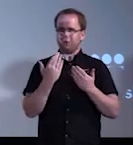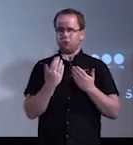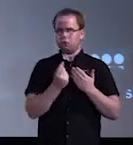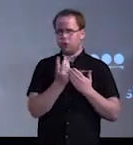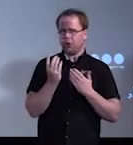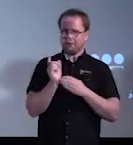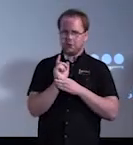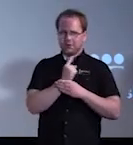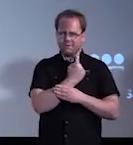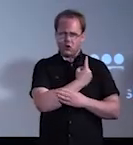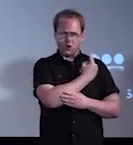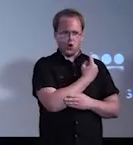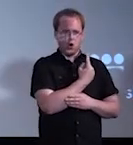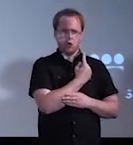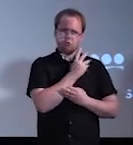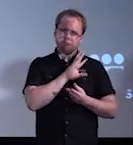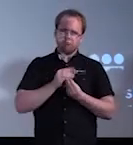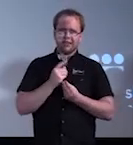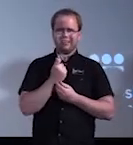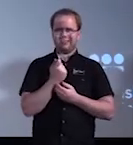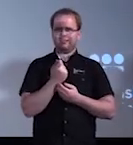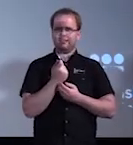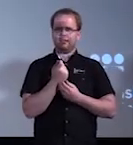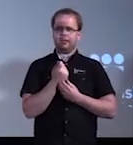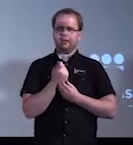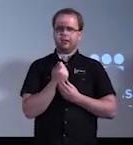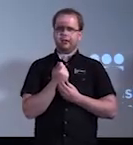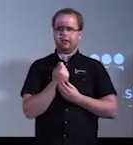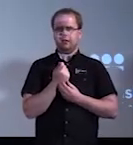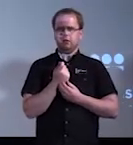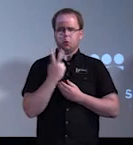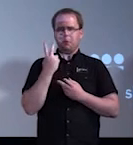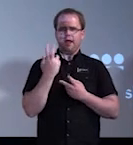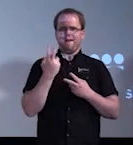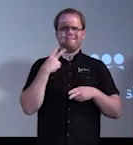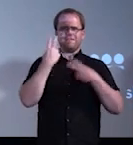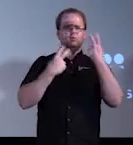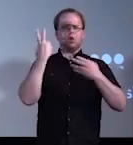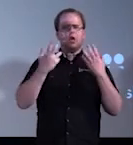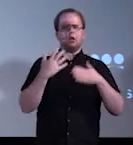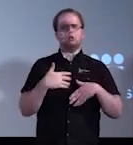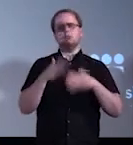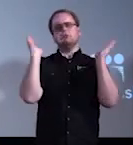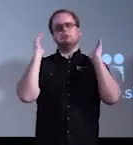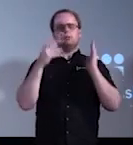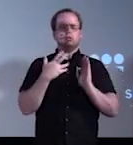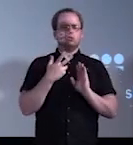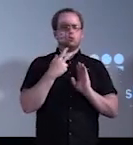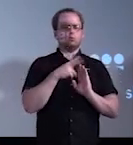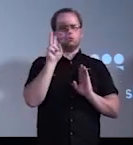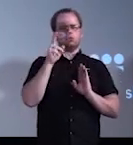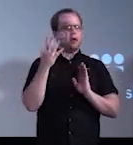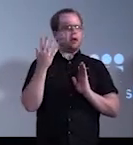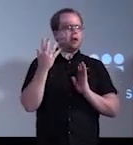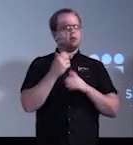minuter var att knyta ihop den här säcken och bara helt enkelt vara lite sådär visionära. Och lyfta blicken och se